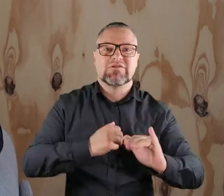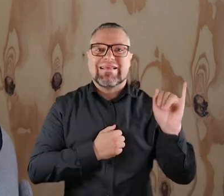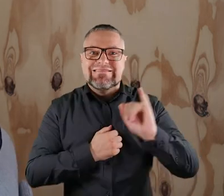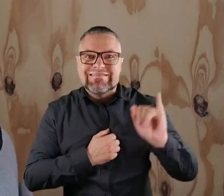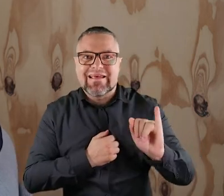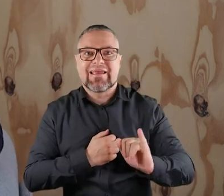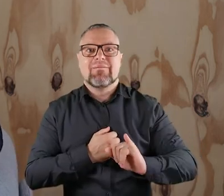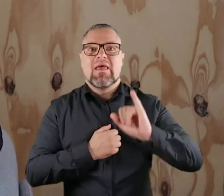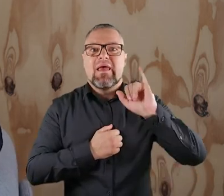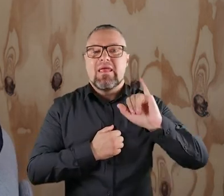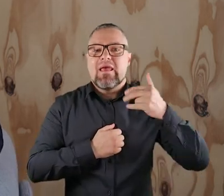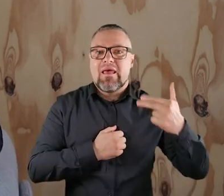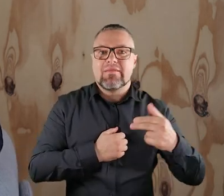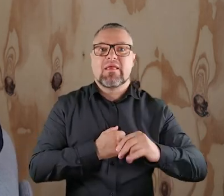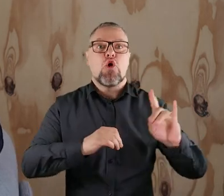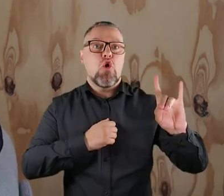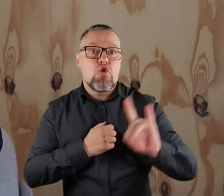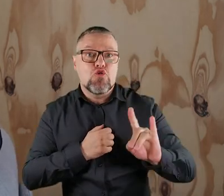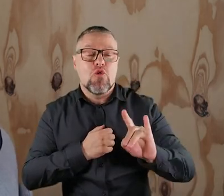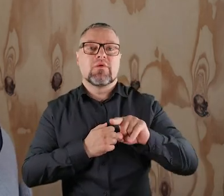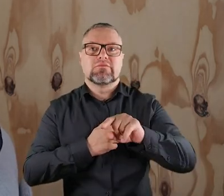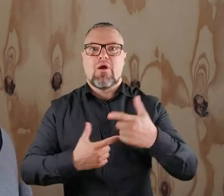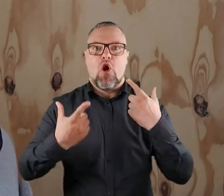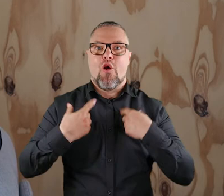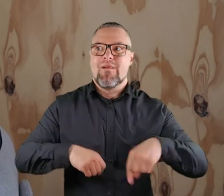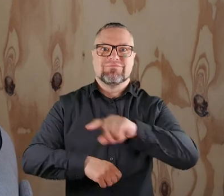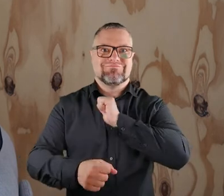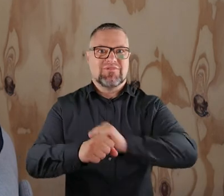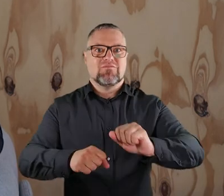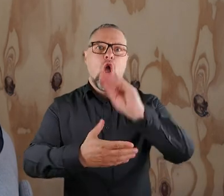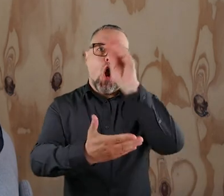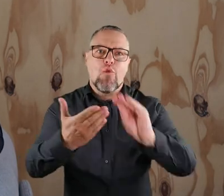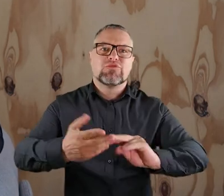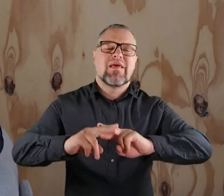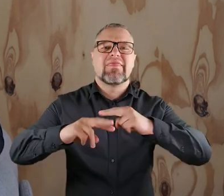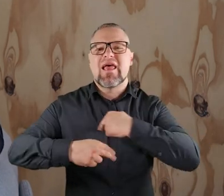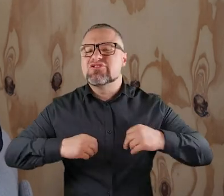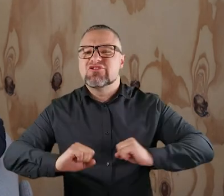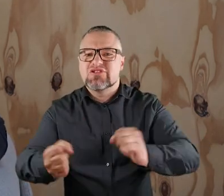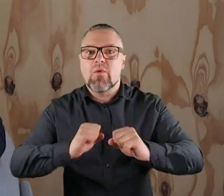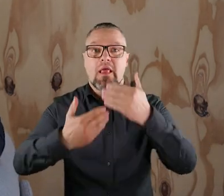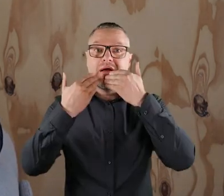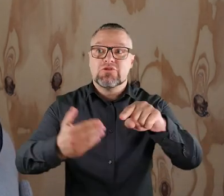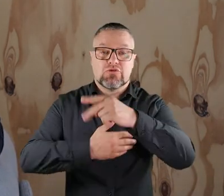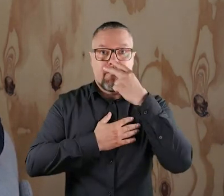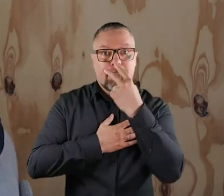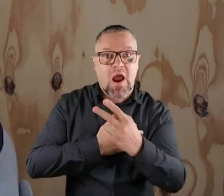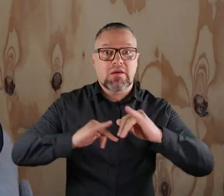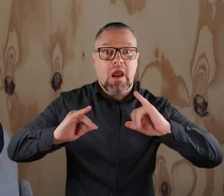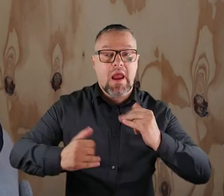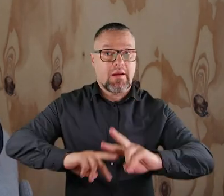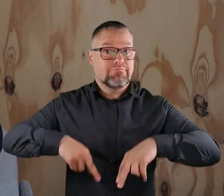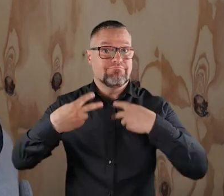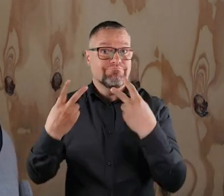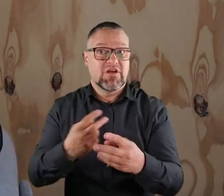Facebooku, Instagramie, LinkedInie czy YouTubie. Jesteśmy tam obecni, opisujemy nasze działania i dzięki temu będziecie mogli zobaczyć,